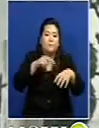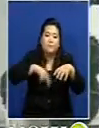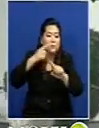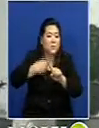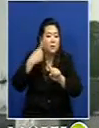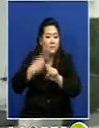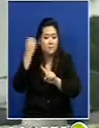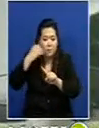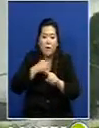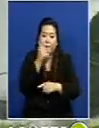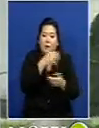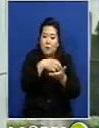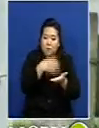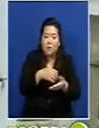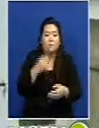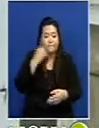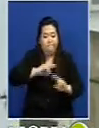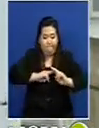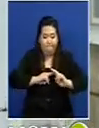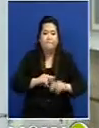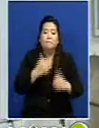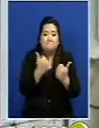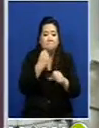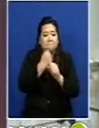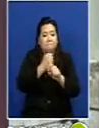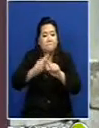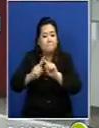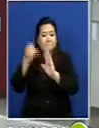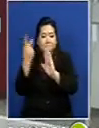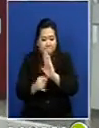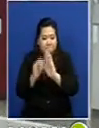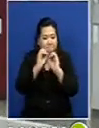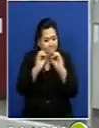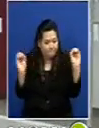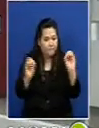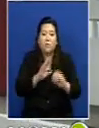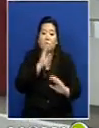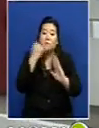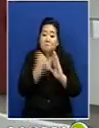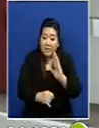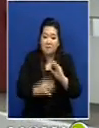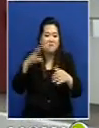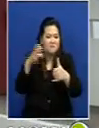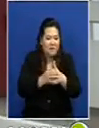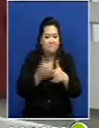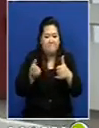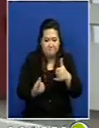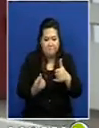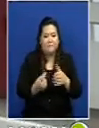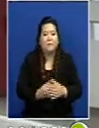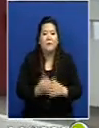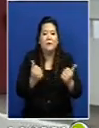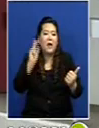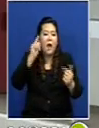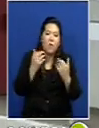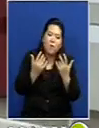ทุกเดือนระหว่างนี้ห้ามมิให้ก่อเหตุหรือว่ากระทำความผิดตามกฎหมายใดๆทั้งสิ้นมิฉะนั้นจะถูกควบคุมตัวทันทีซึ่งผู้สือข่าวก็